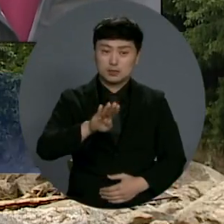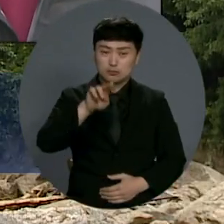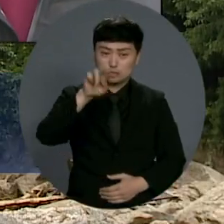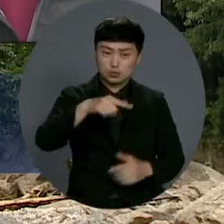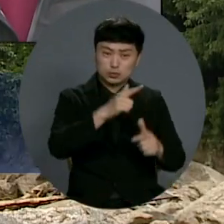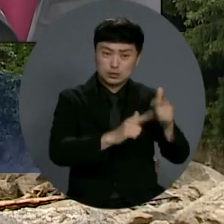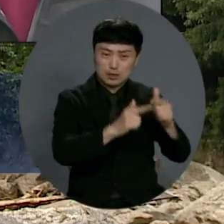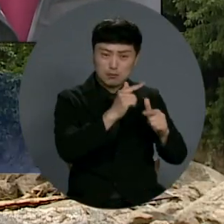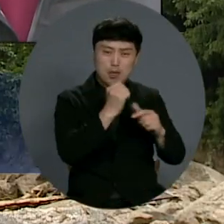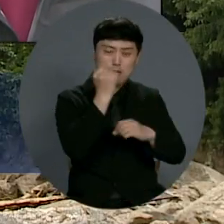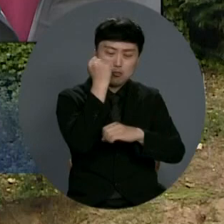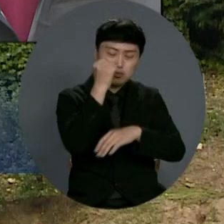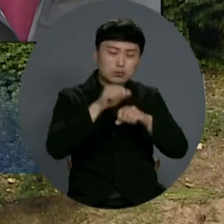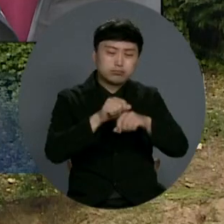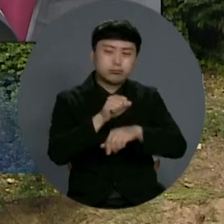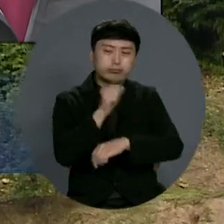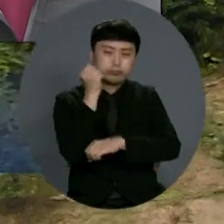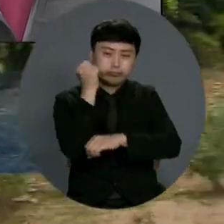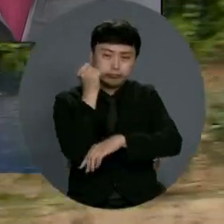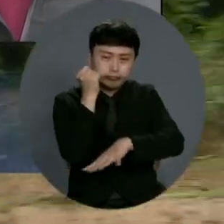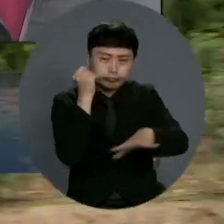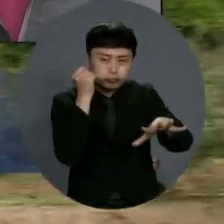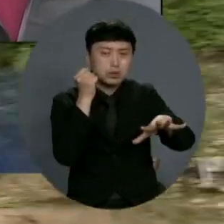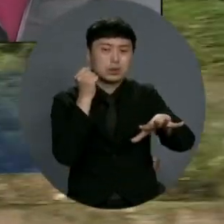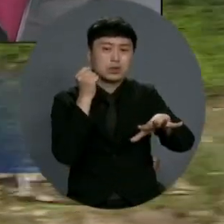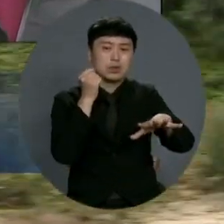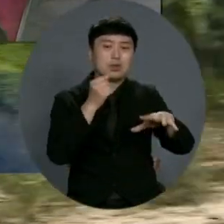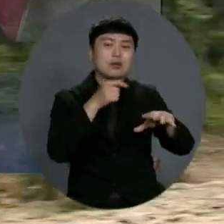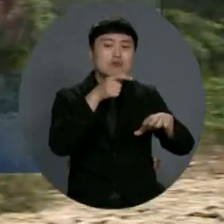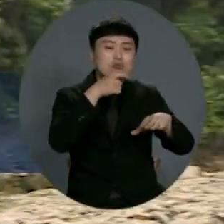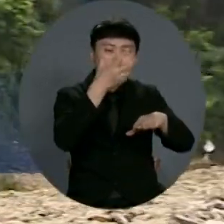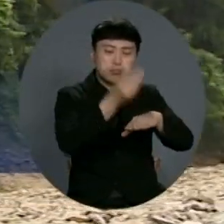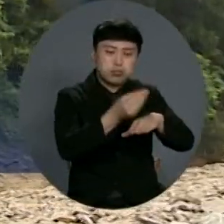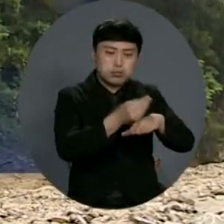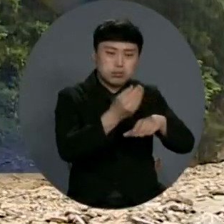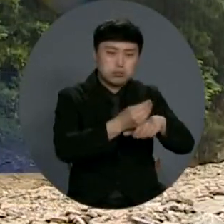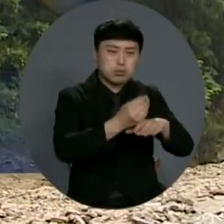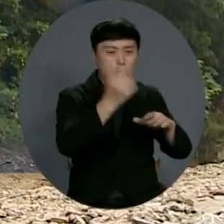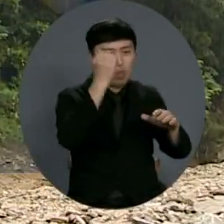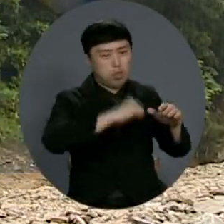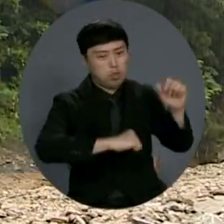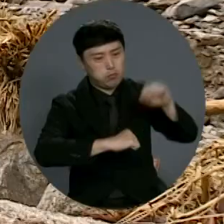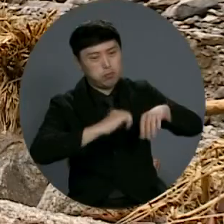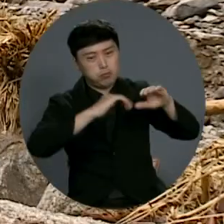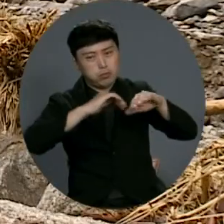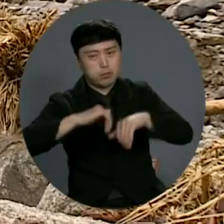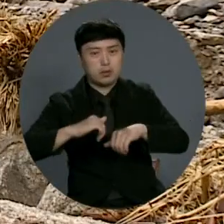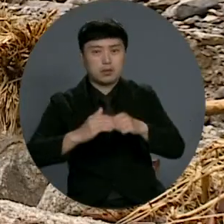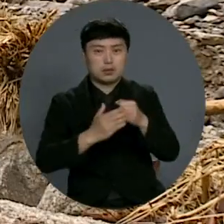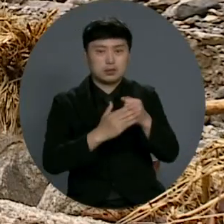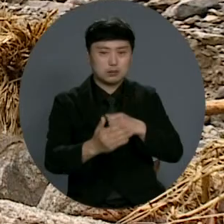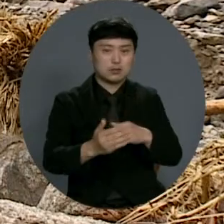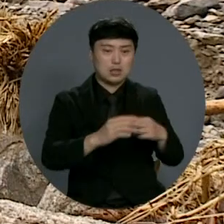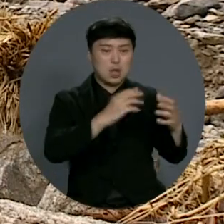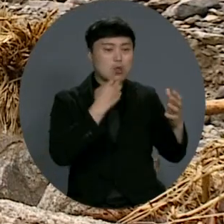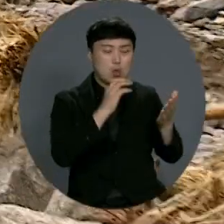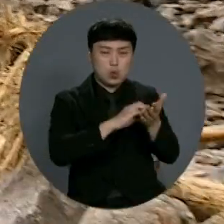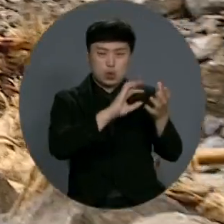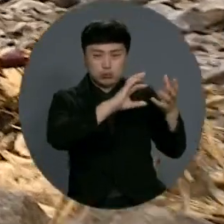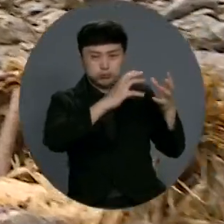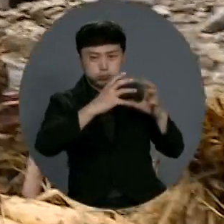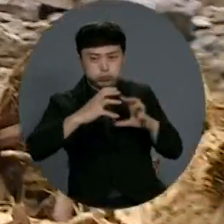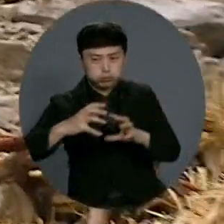뿌리가 수평으로 뻗어 있기 때문에 물이 스며들면 더 빨리. 산 정상부에서 굴러내려온